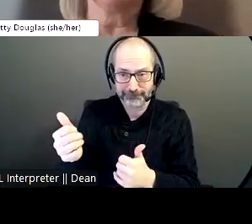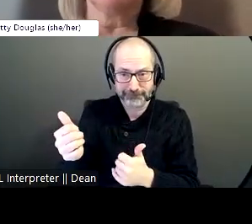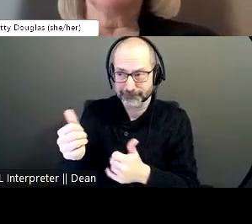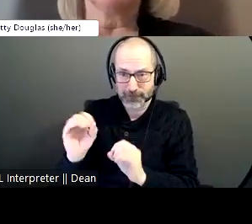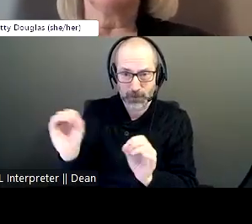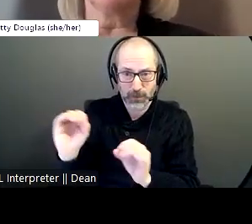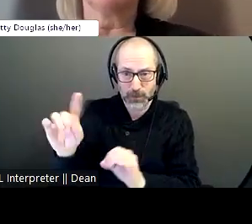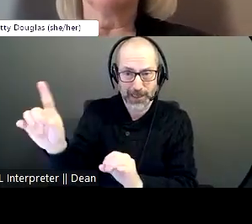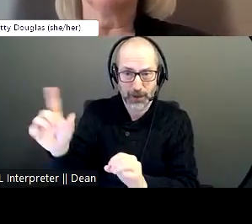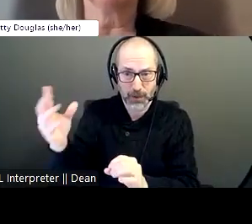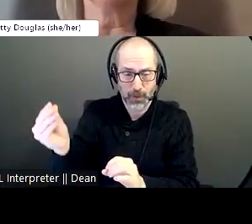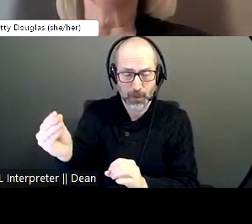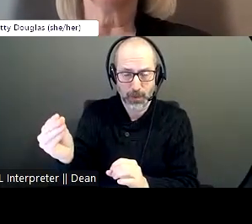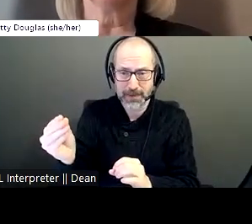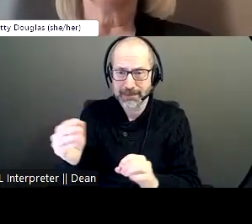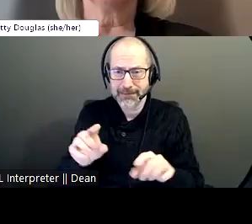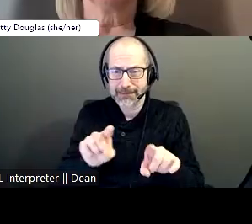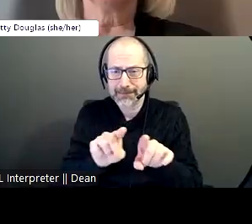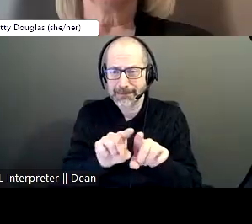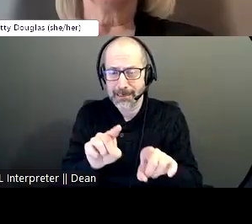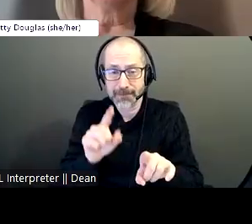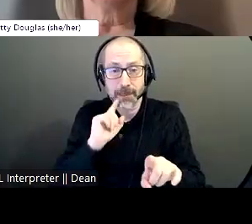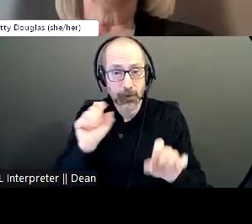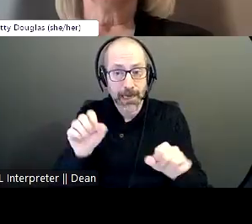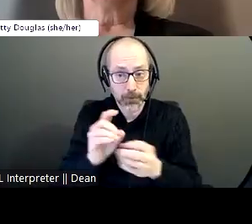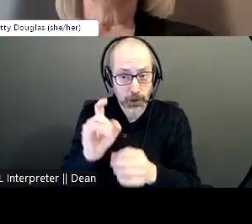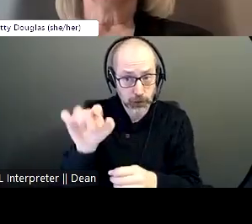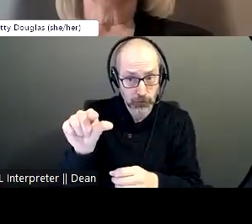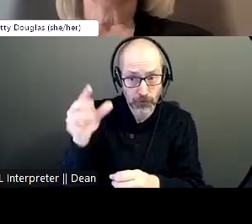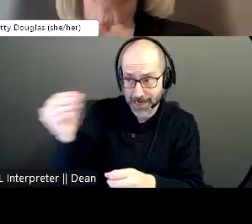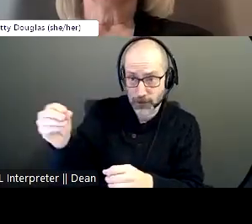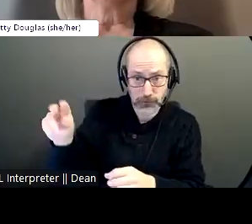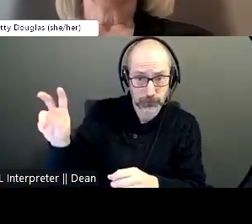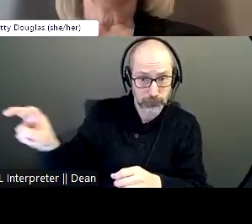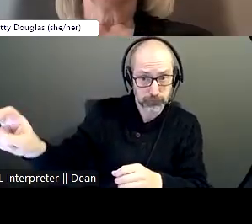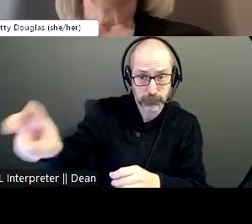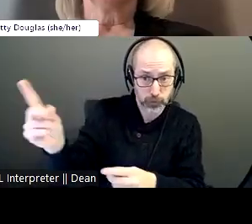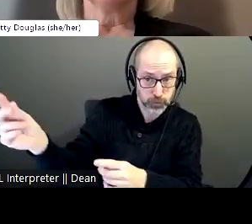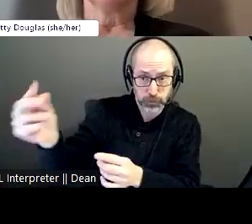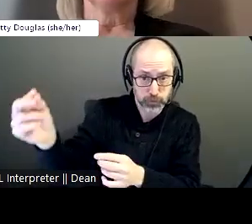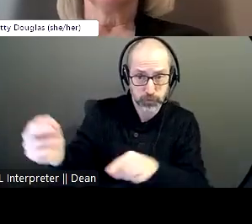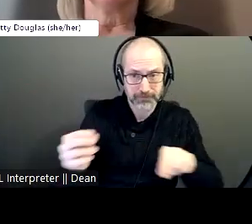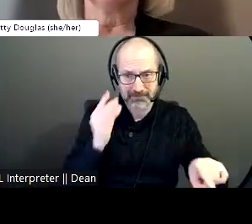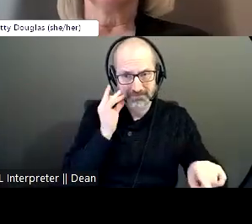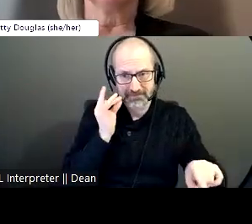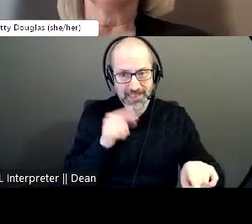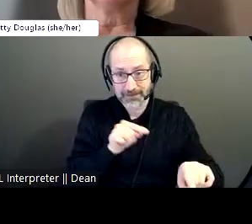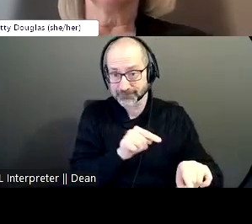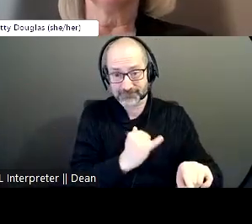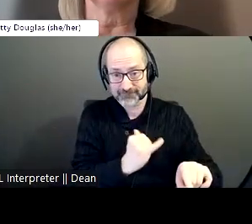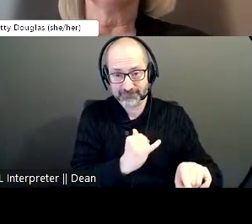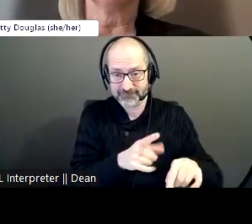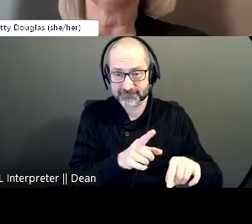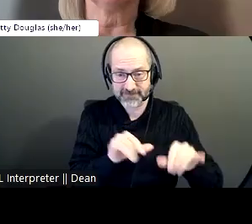would do parce qu'il est très with a sensible au dog. bruit. Pas comme ce serait par exemple avec un chien. So like we